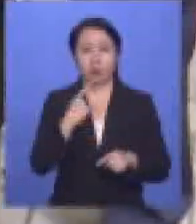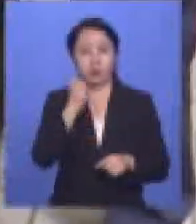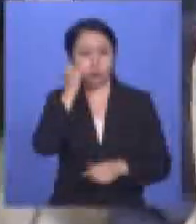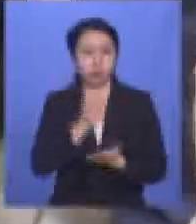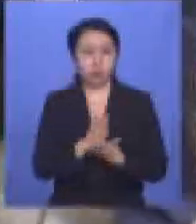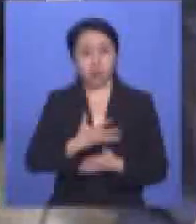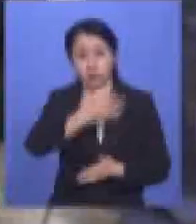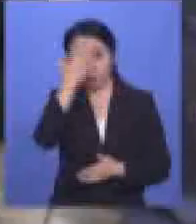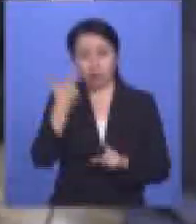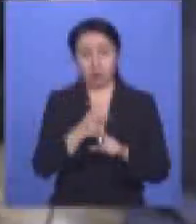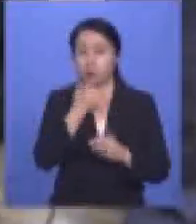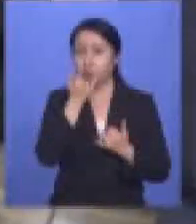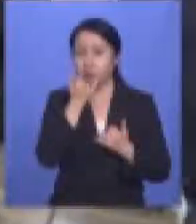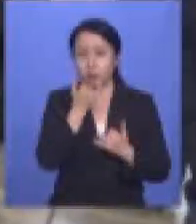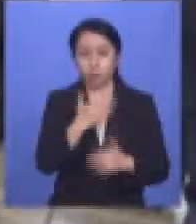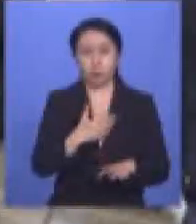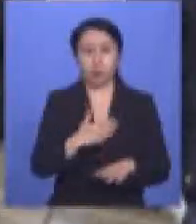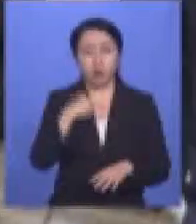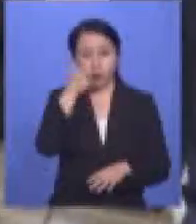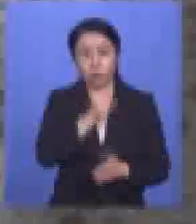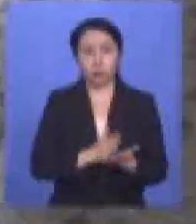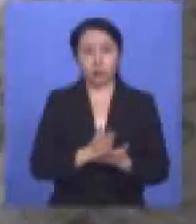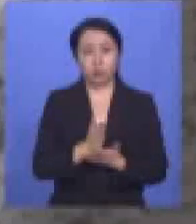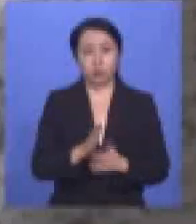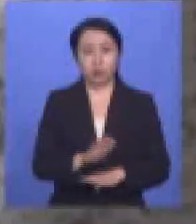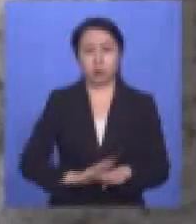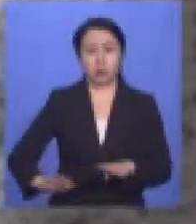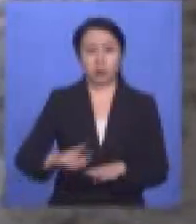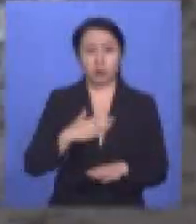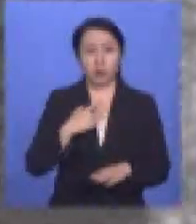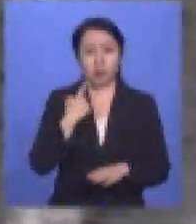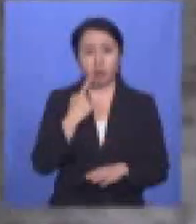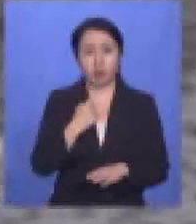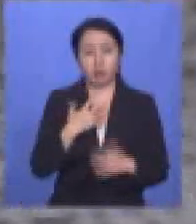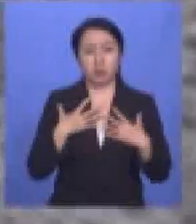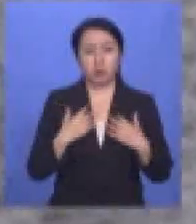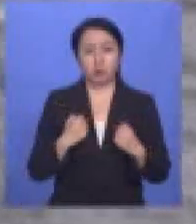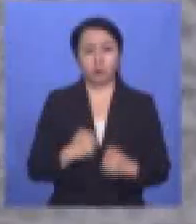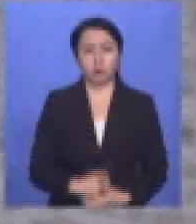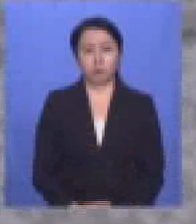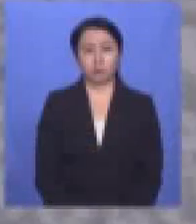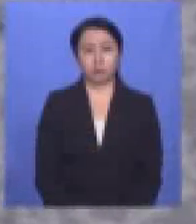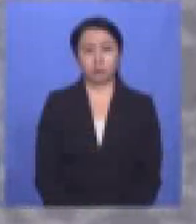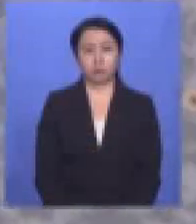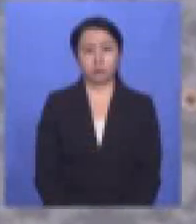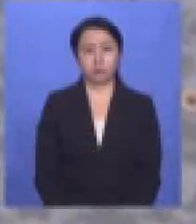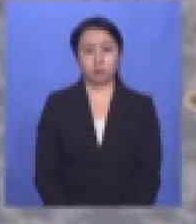говорят ветераны. Забыть это невозможно, да и годы службы на полигоне сказались на здоровье.